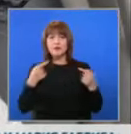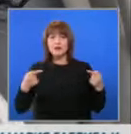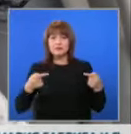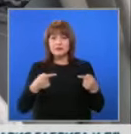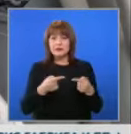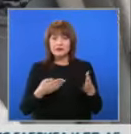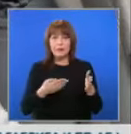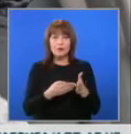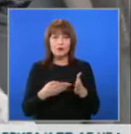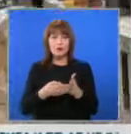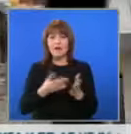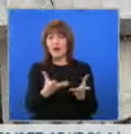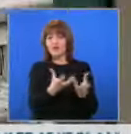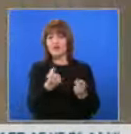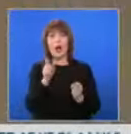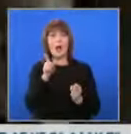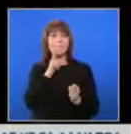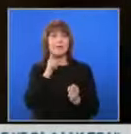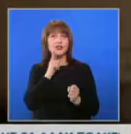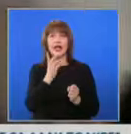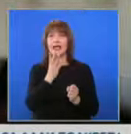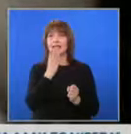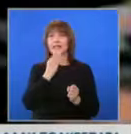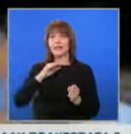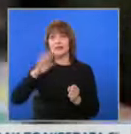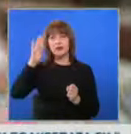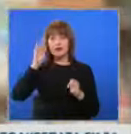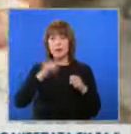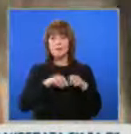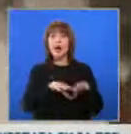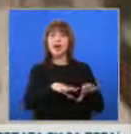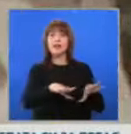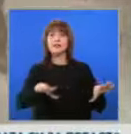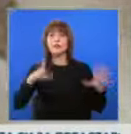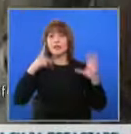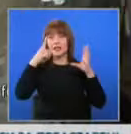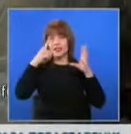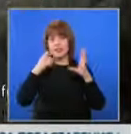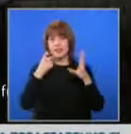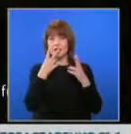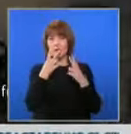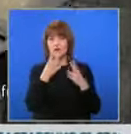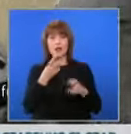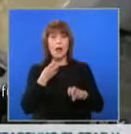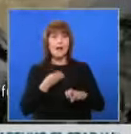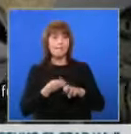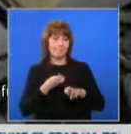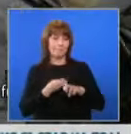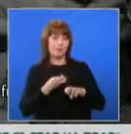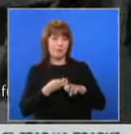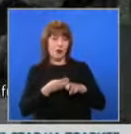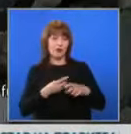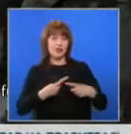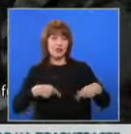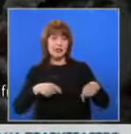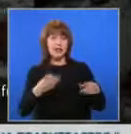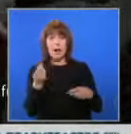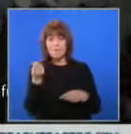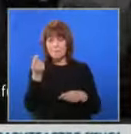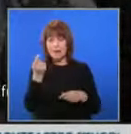нищо. Отведоха мъжете. Израелската армия разпространи кадри, на които се виждат открити в болничните стаи пари, оръжия